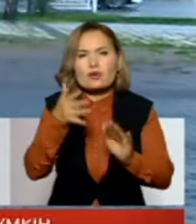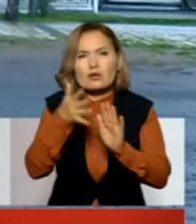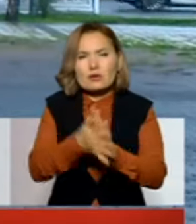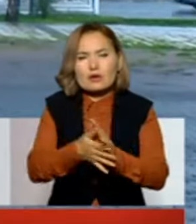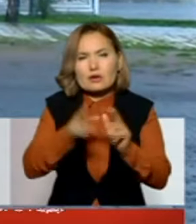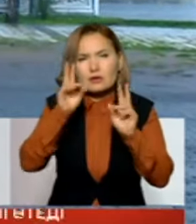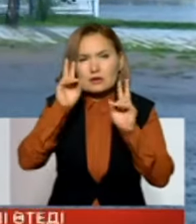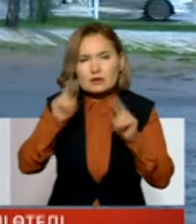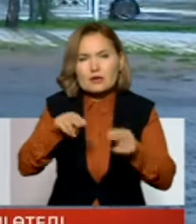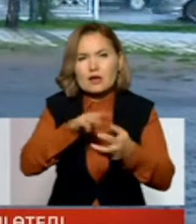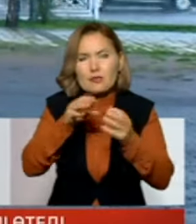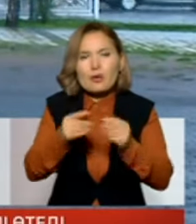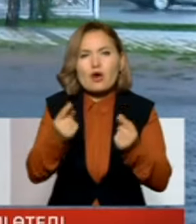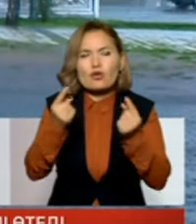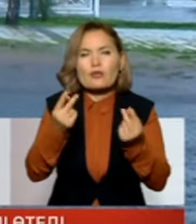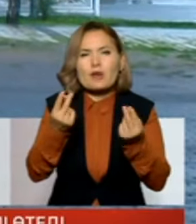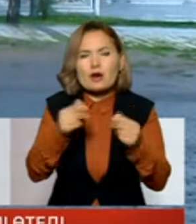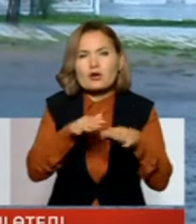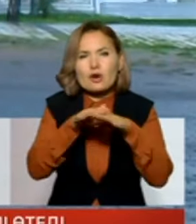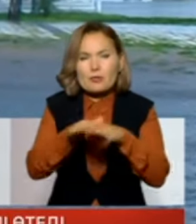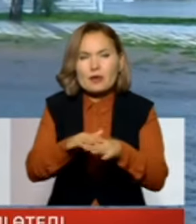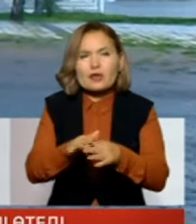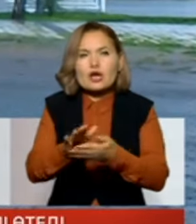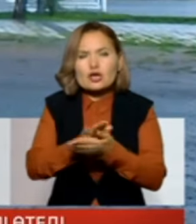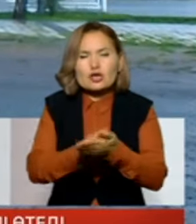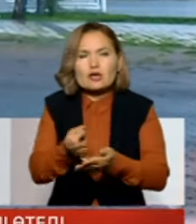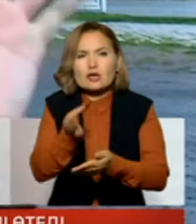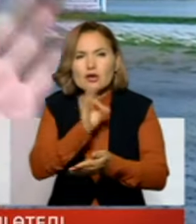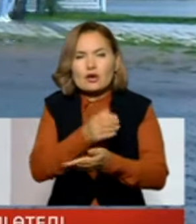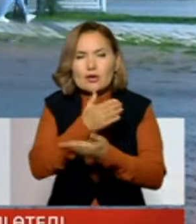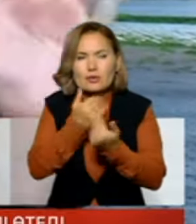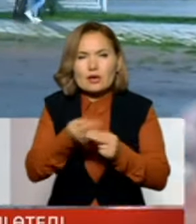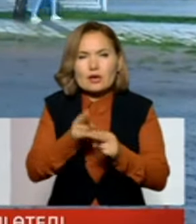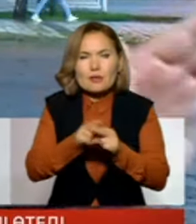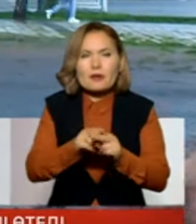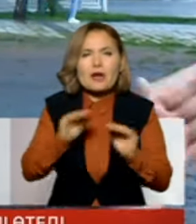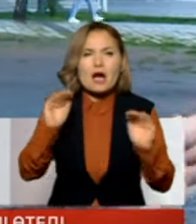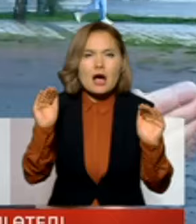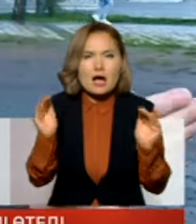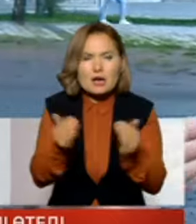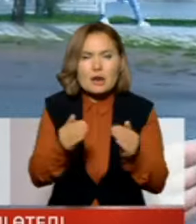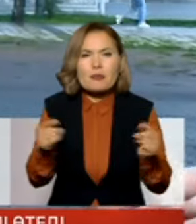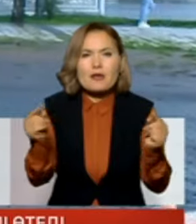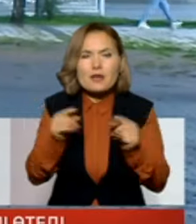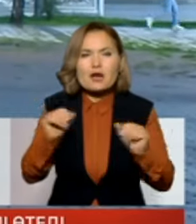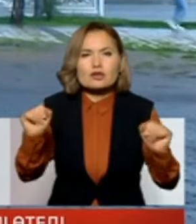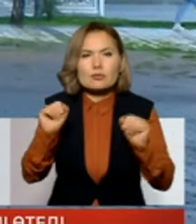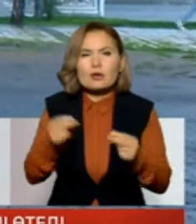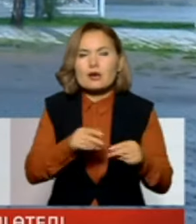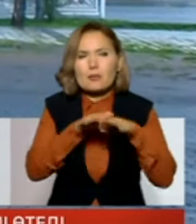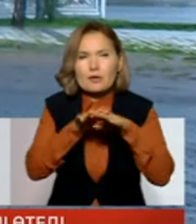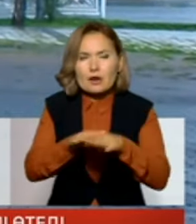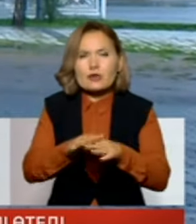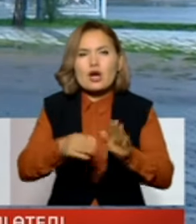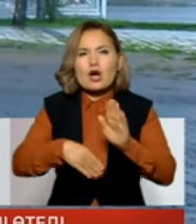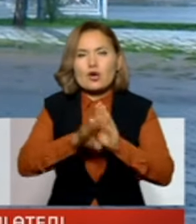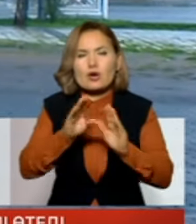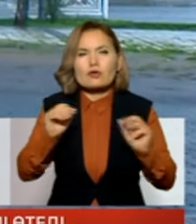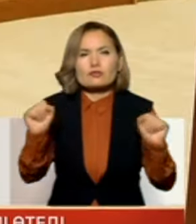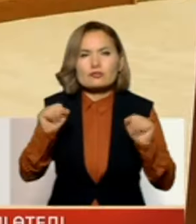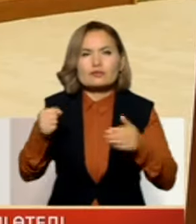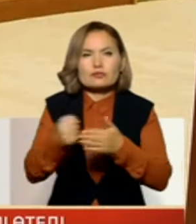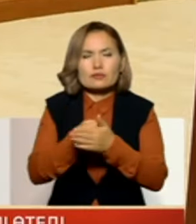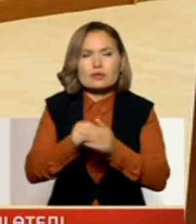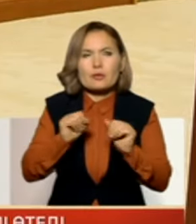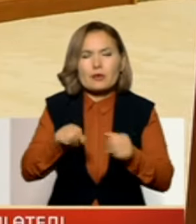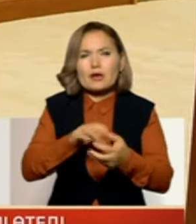таппай қаласыз. Әлгі қыруар ақшаны. Ал сол ақшаны еселеп азайтып, бірақ тиісті нүктелі нақты спорт түрлеріне бөлсек, әлде қайда жақсы нәтиже көрсетуге